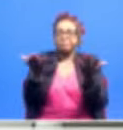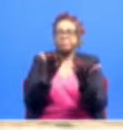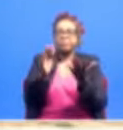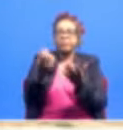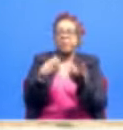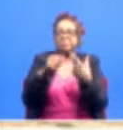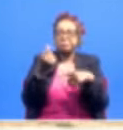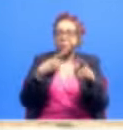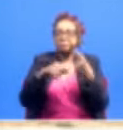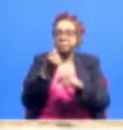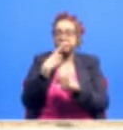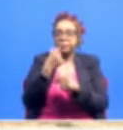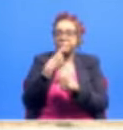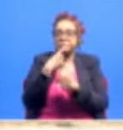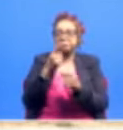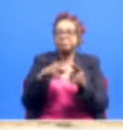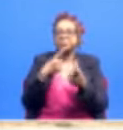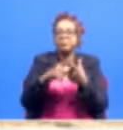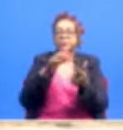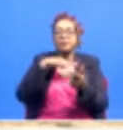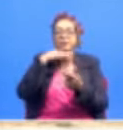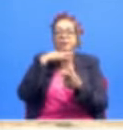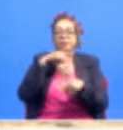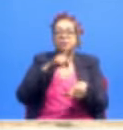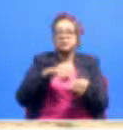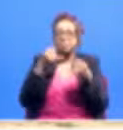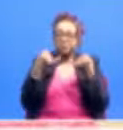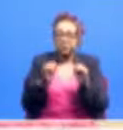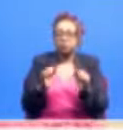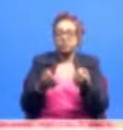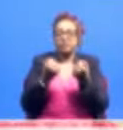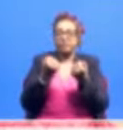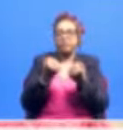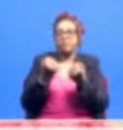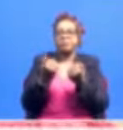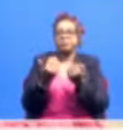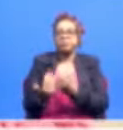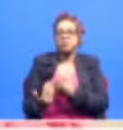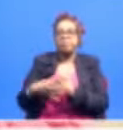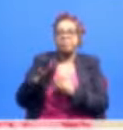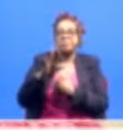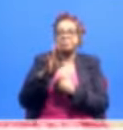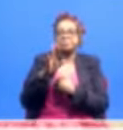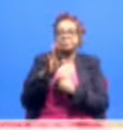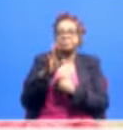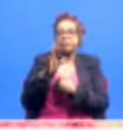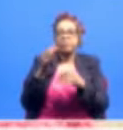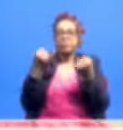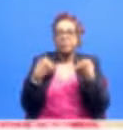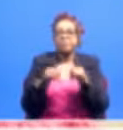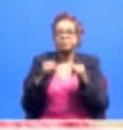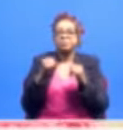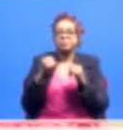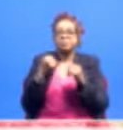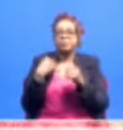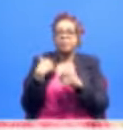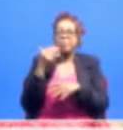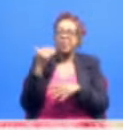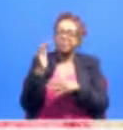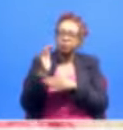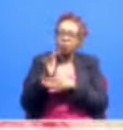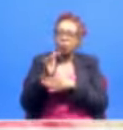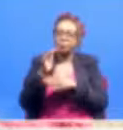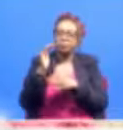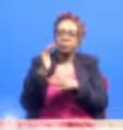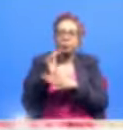na alikumbana na mauti yake alipojaribu kumwokoa mwanawe. Nikajaribu kuita my wife, nikaita mtoto,